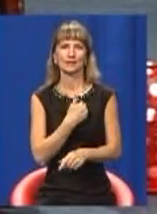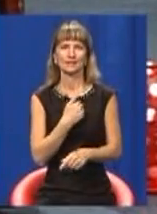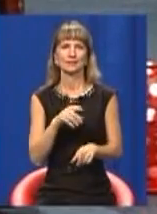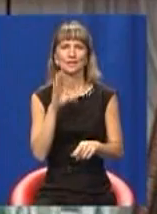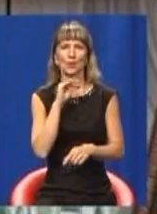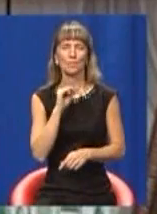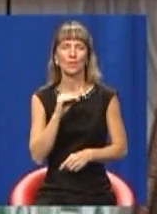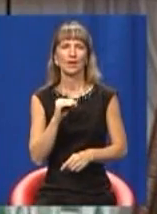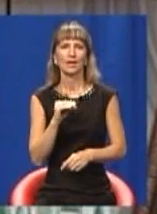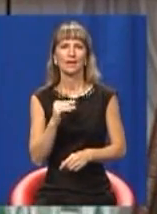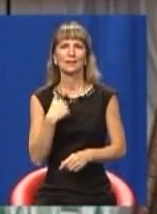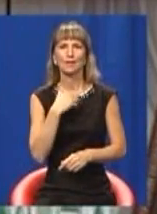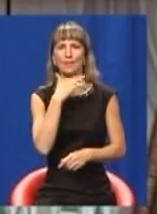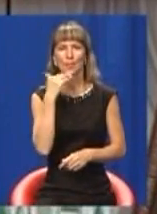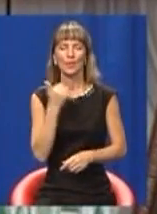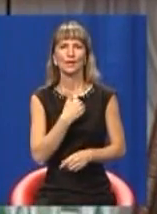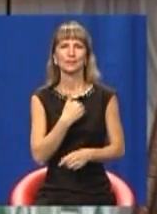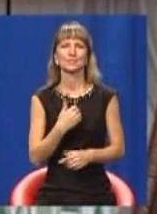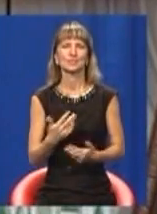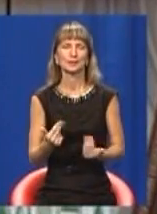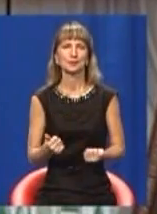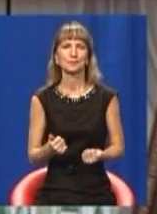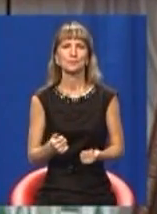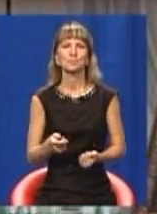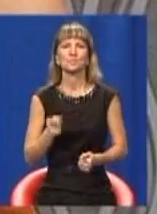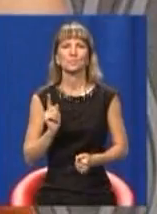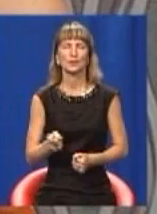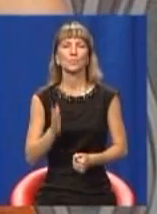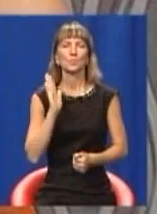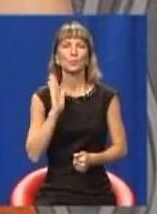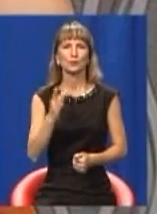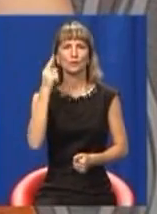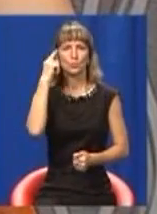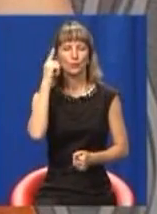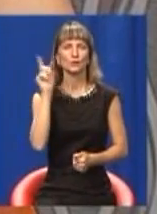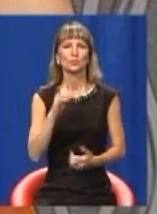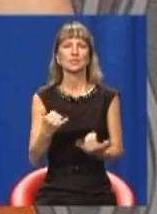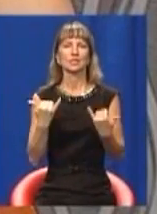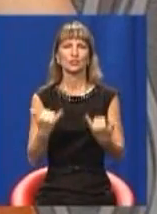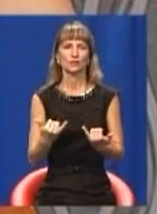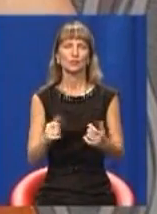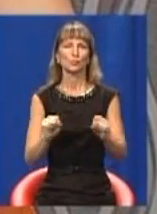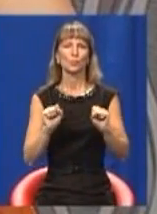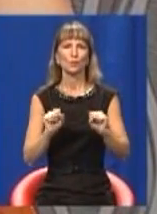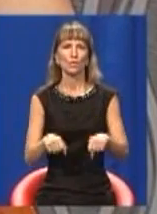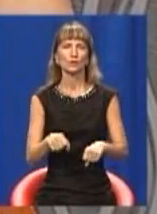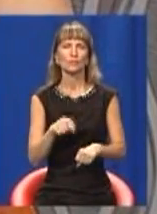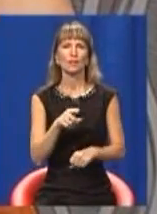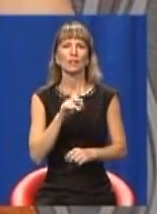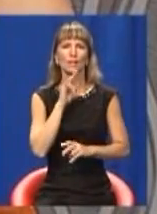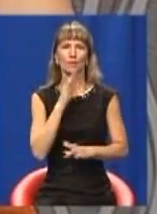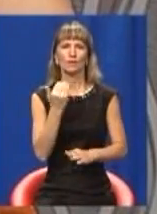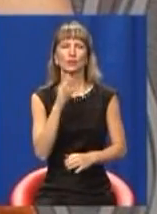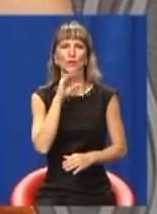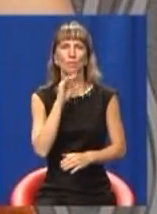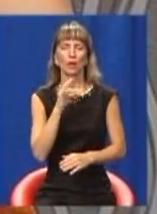такого песика. Много хочу. Дуже-дуже багато. Да. Ну, насправді будемо сподіватися, що тепер, хоча б може вони не будуть вашими